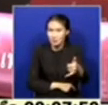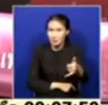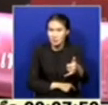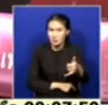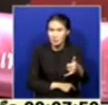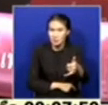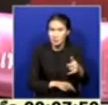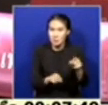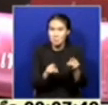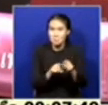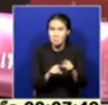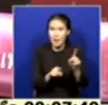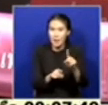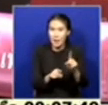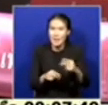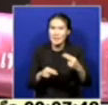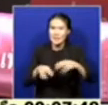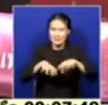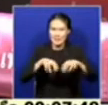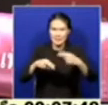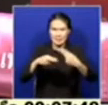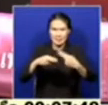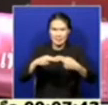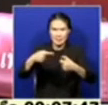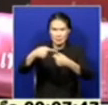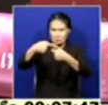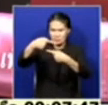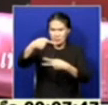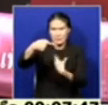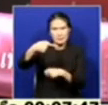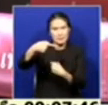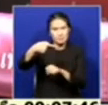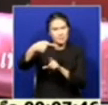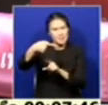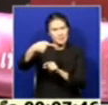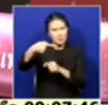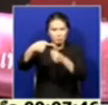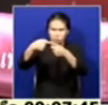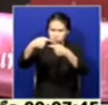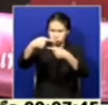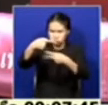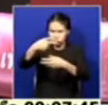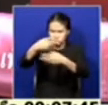คืออะไรท่านบอกว่าไม่ใช่คดีสำคัญแต่บังเอิญผมไปได้เจ